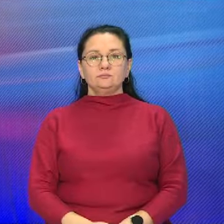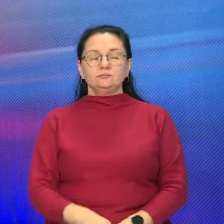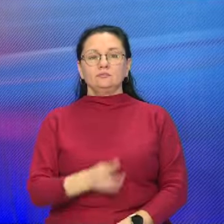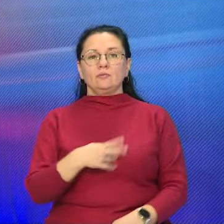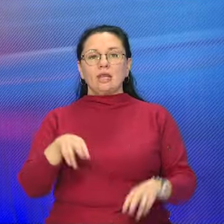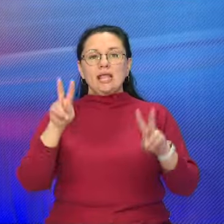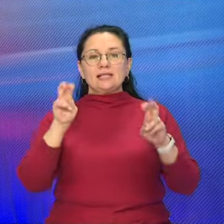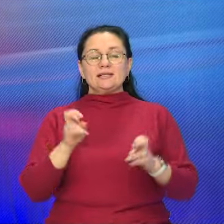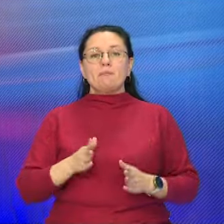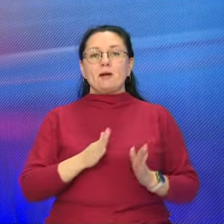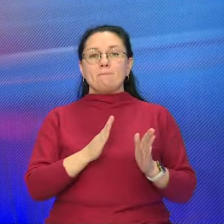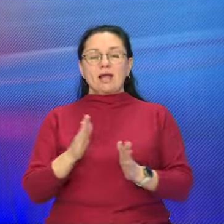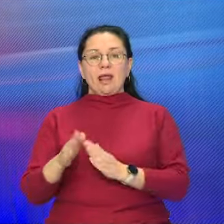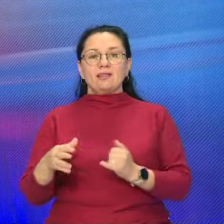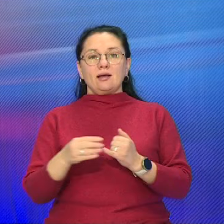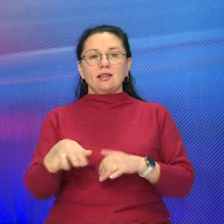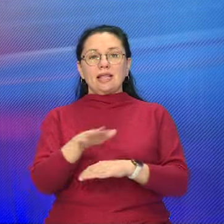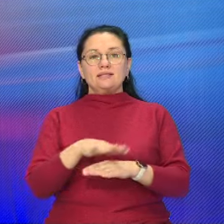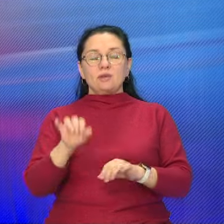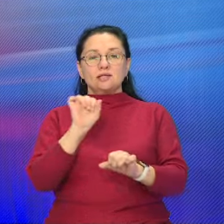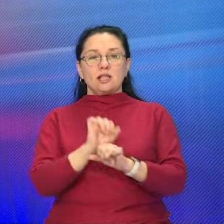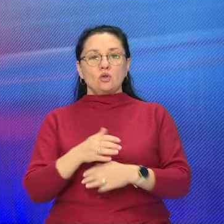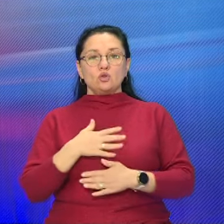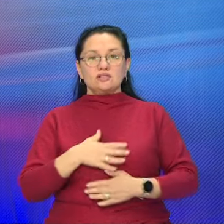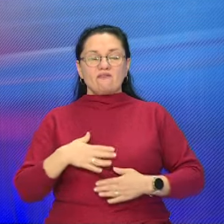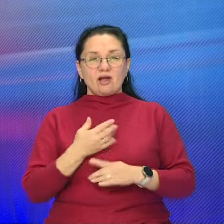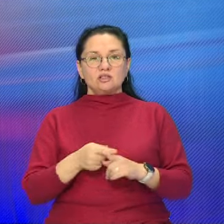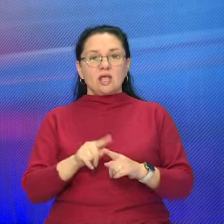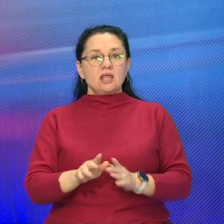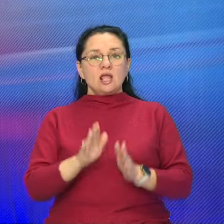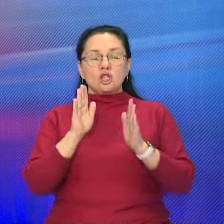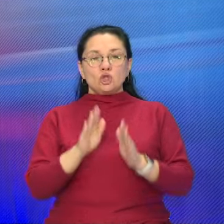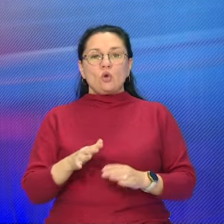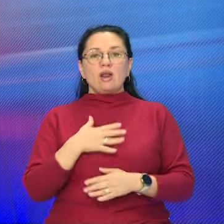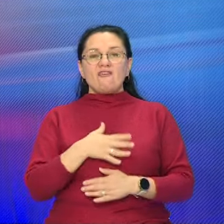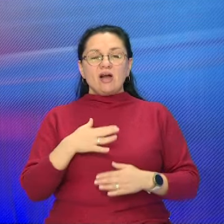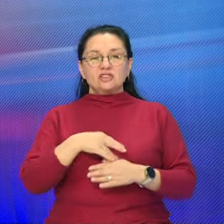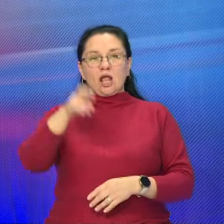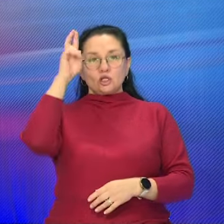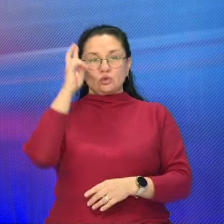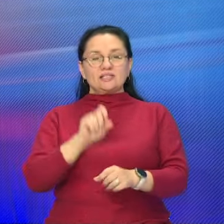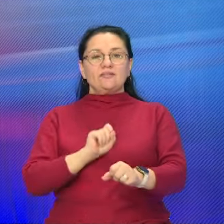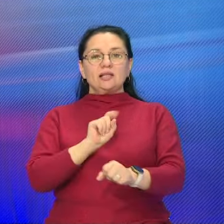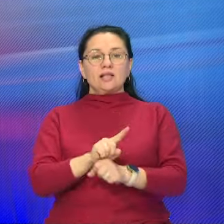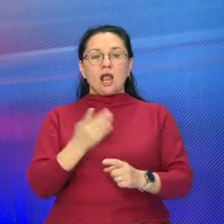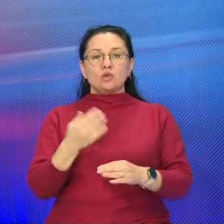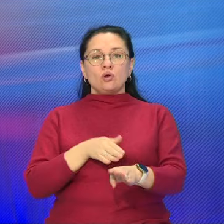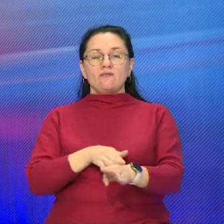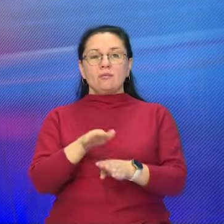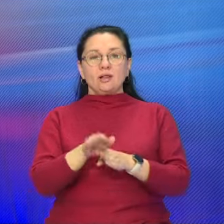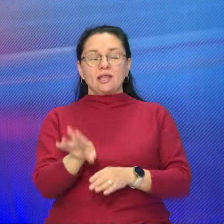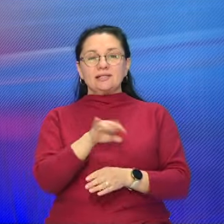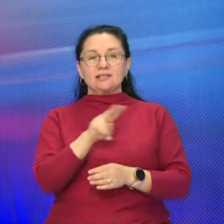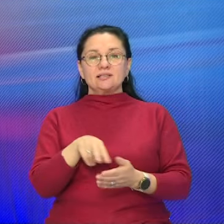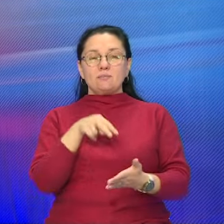Тема наведения парадку на земле застается актуальной. Это не только важная державная задача, якая реализуется згодно с